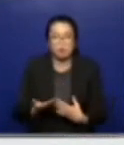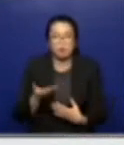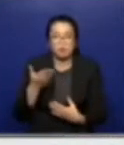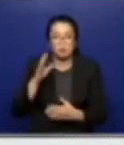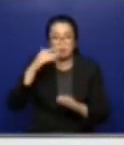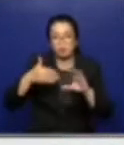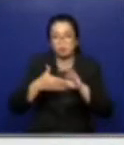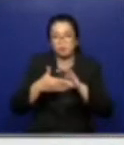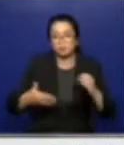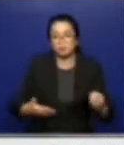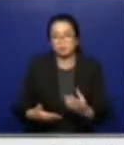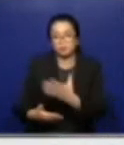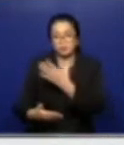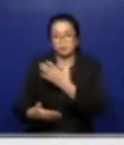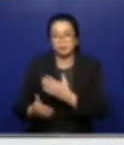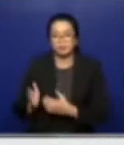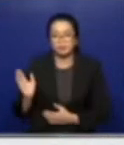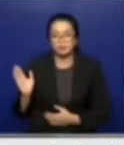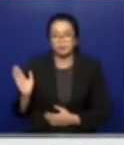ยครับ